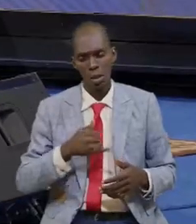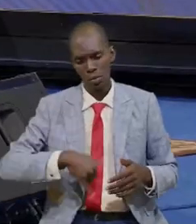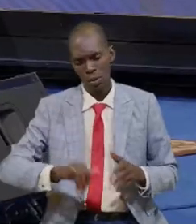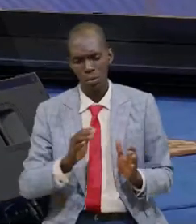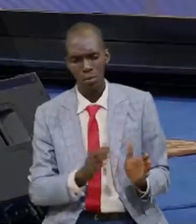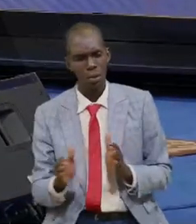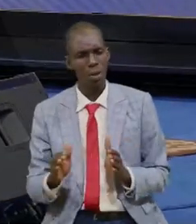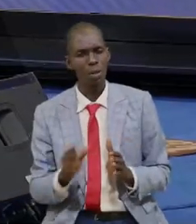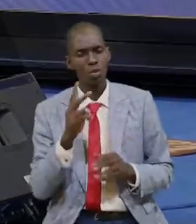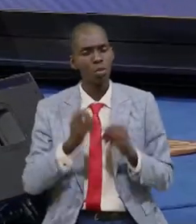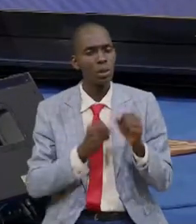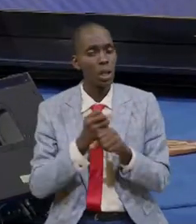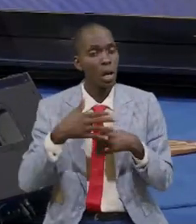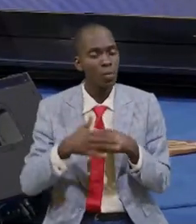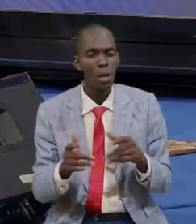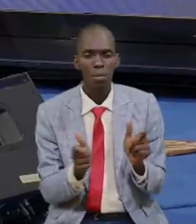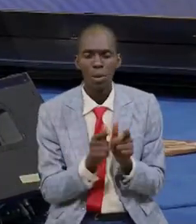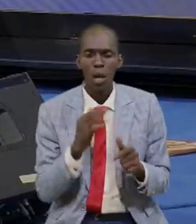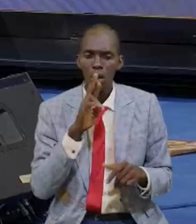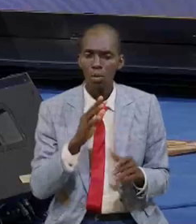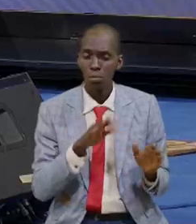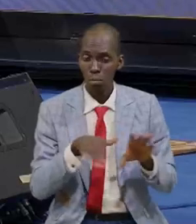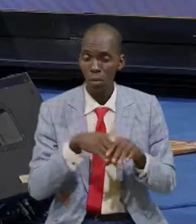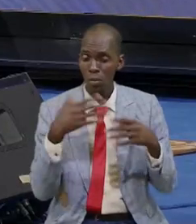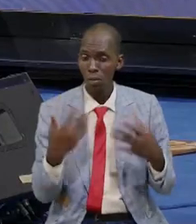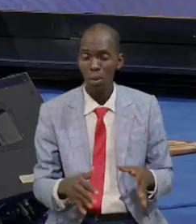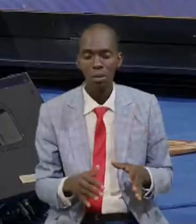Deux ans après. Est-ce que tu t'es marié maintenant? Et que je suis toujours.